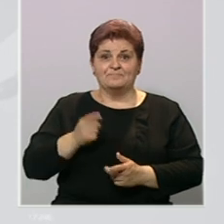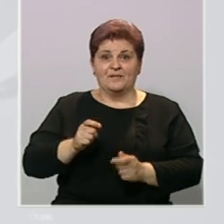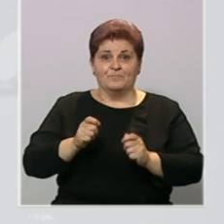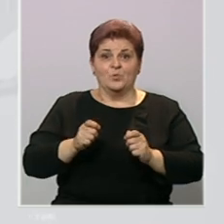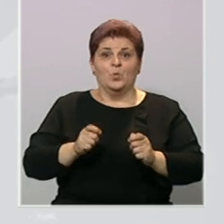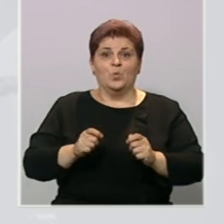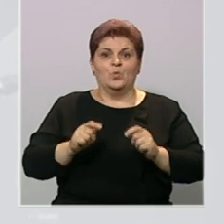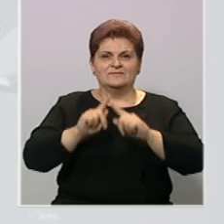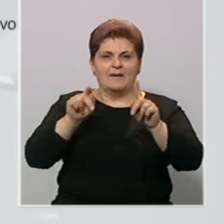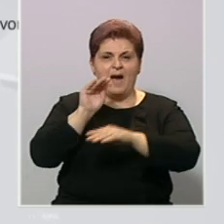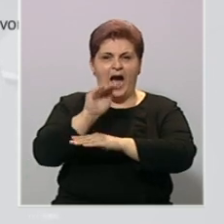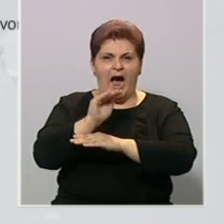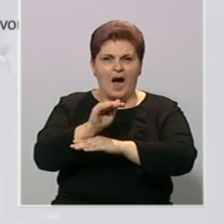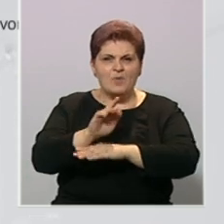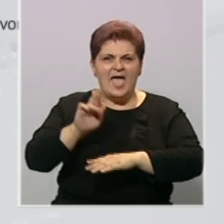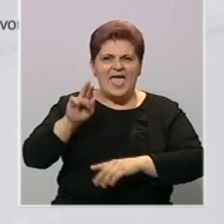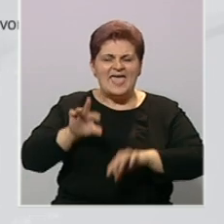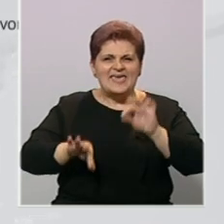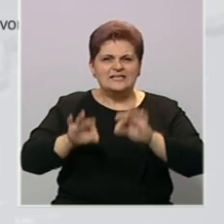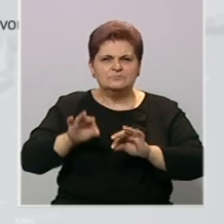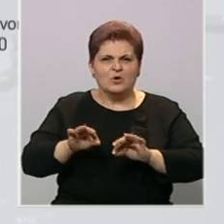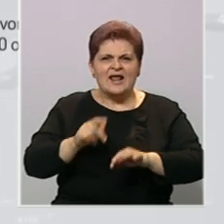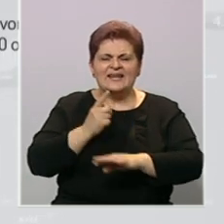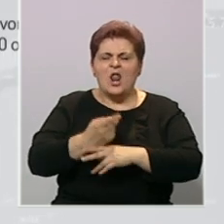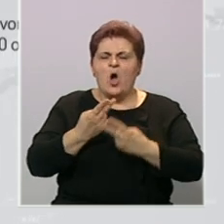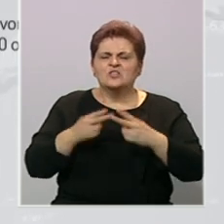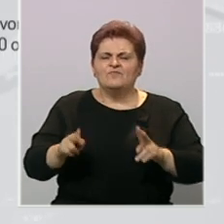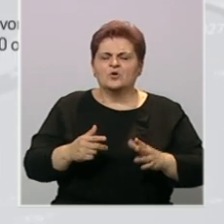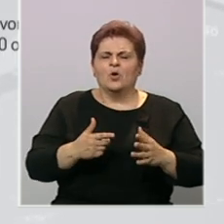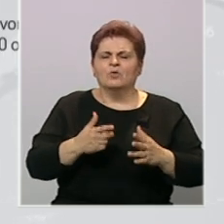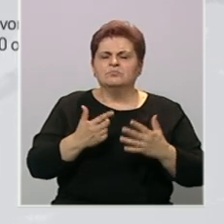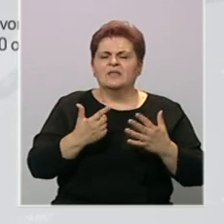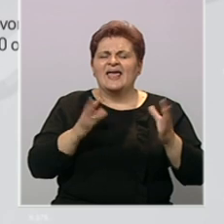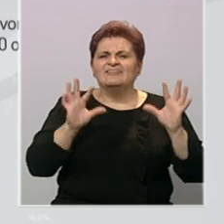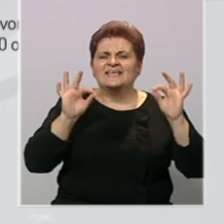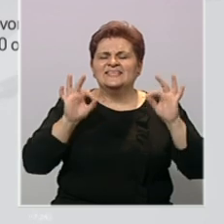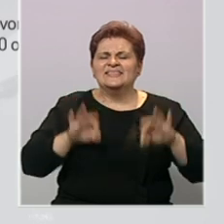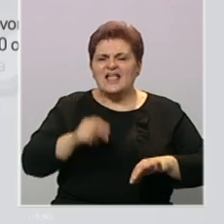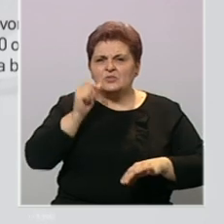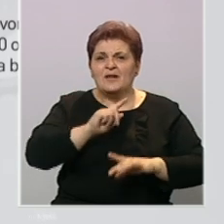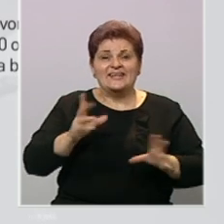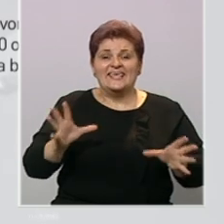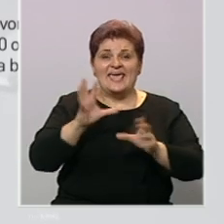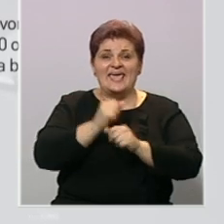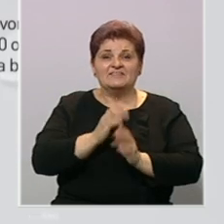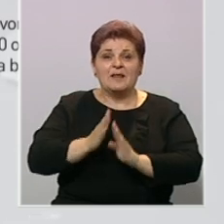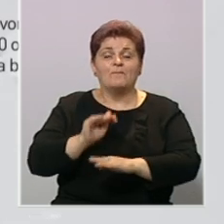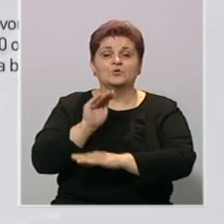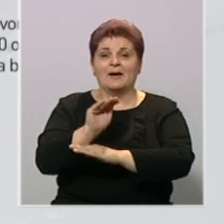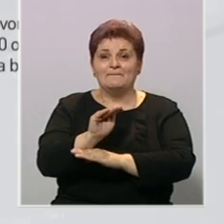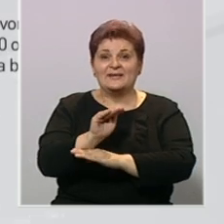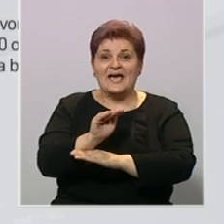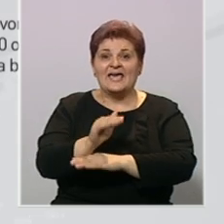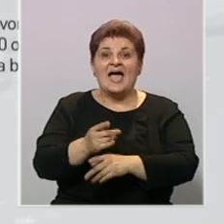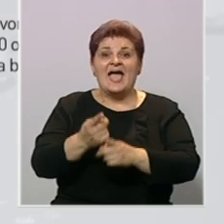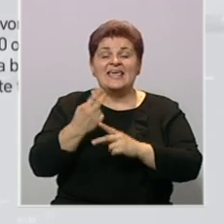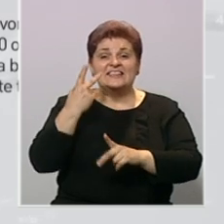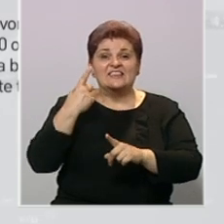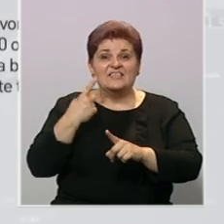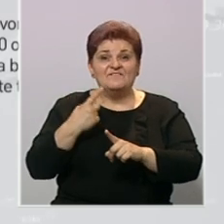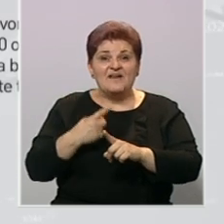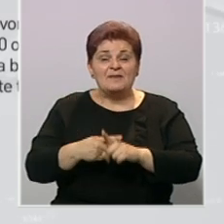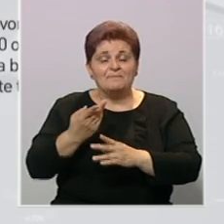aplikacije e-izbori nalog je otvorilo oko 88.000 osoba, od čega oko 10.000 osoba nije završilo postupak prijave, iako su po dva puta